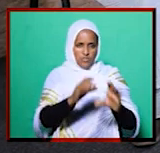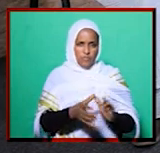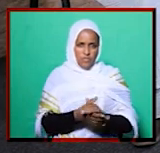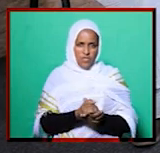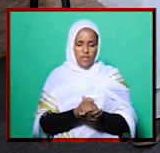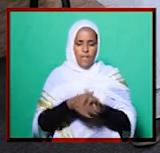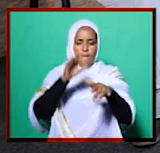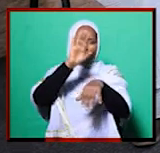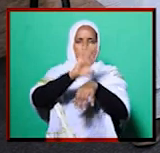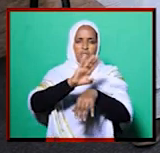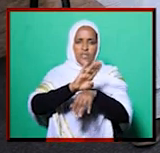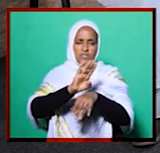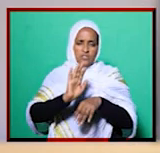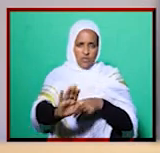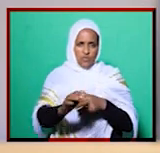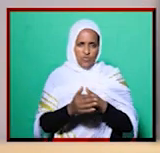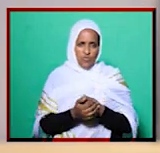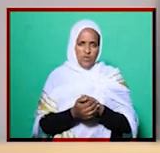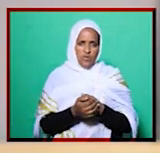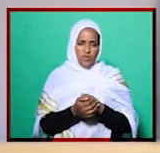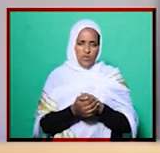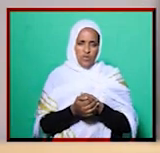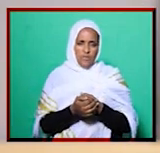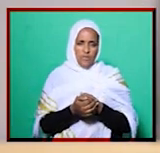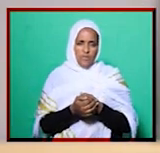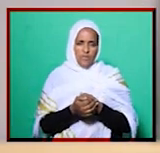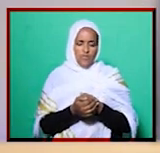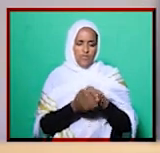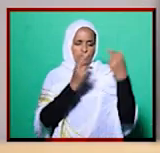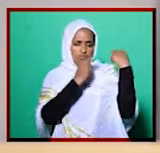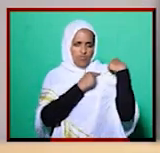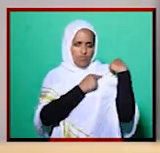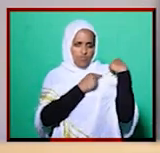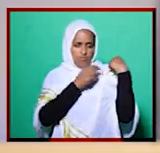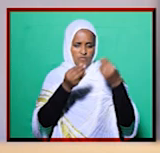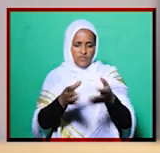የሚታየው አንዱን መምህር ቤተክርስቲያኒቷ